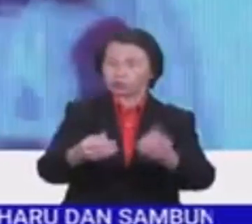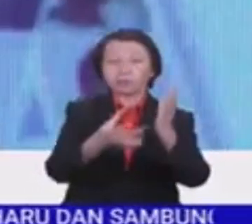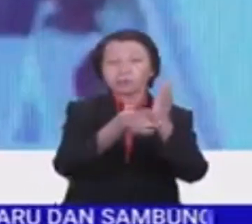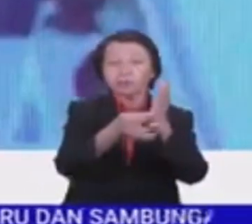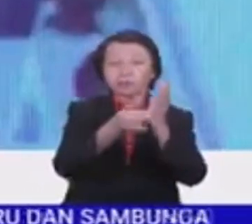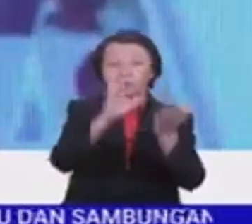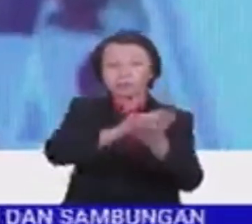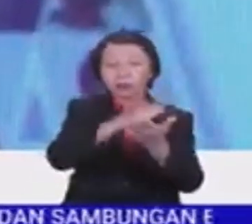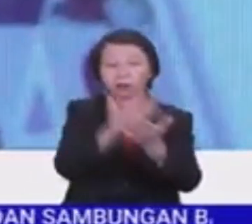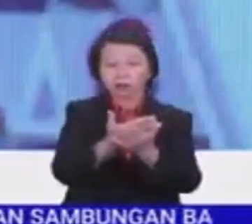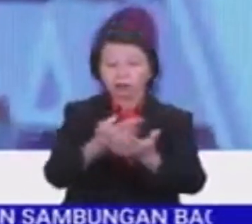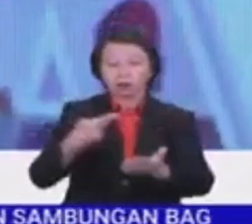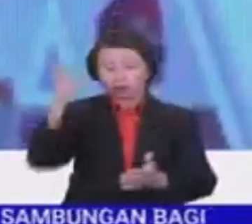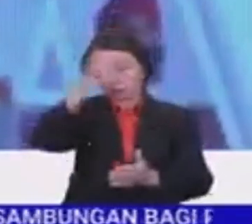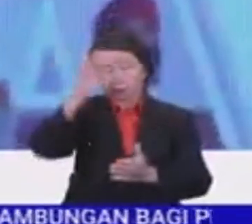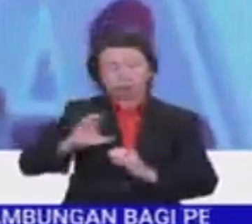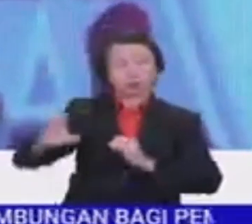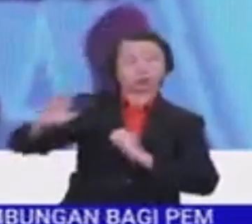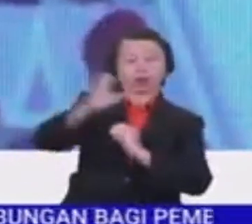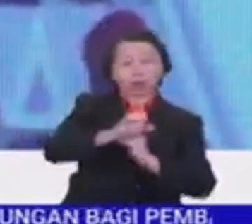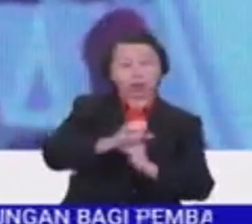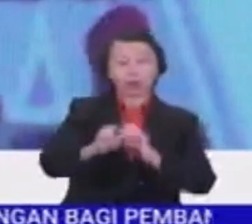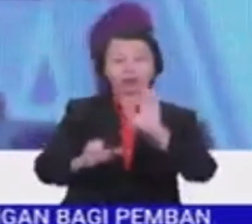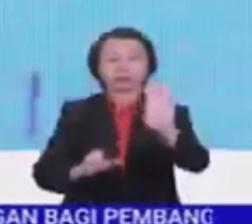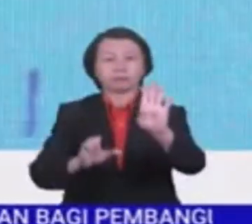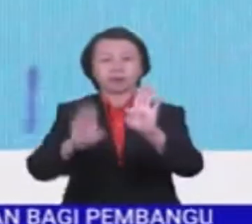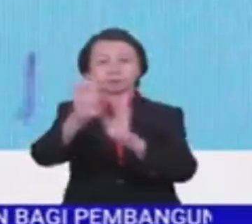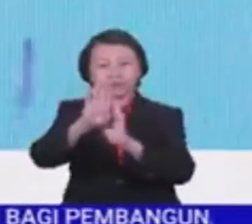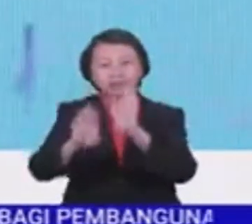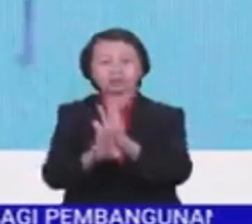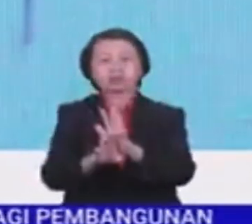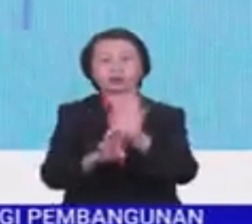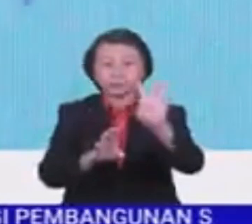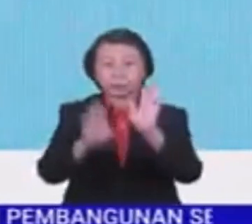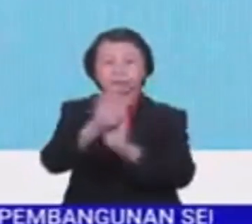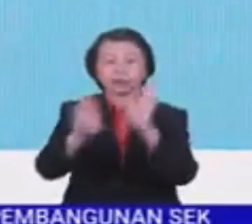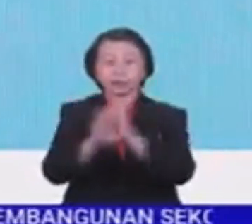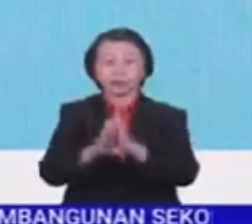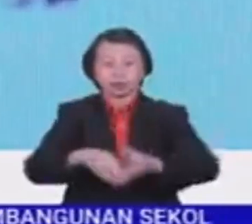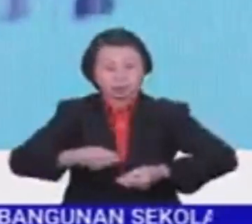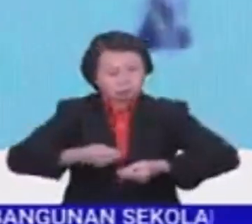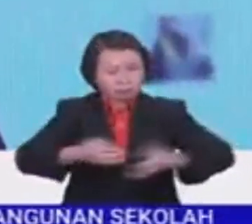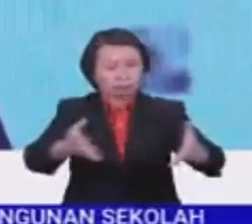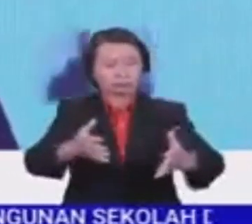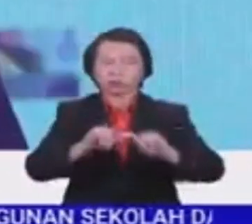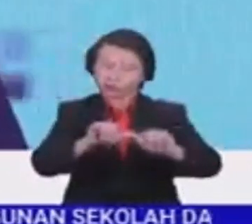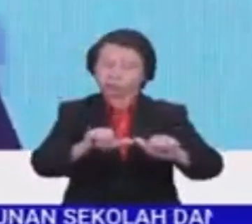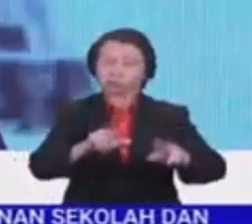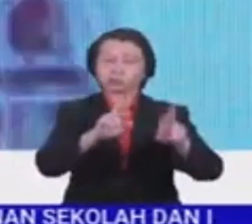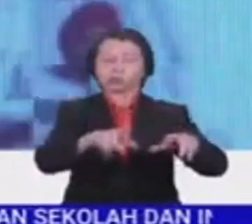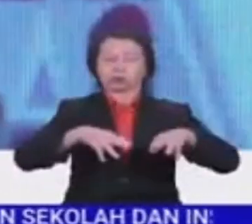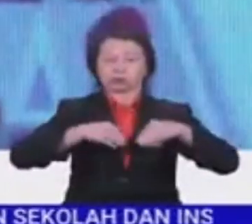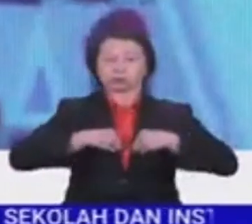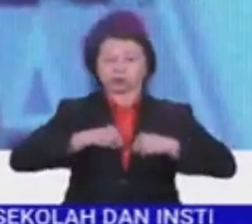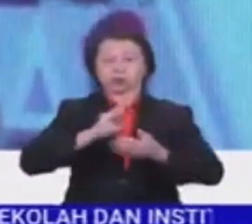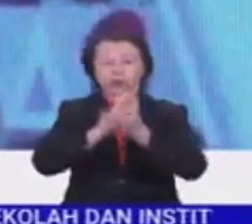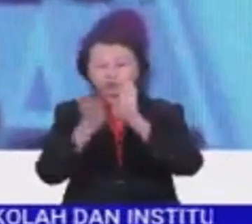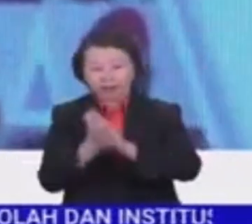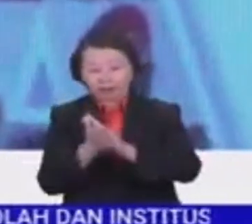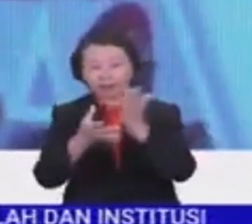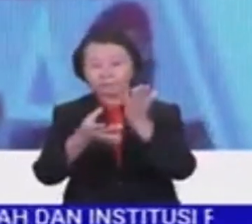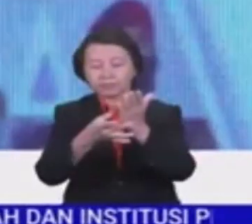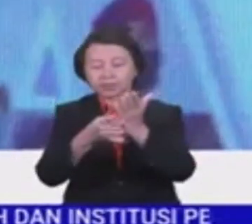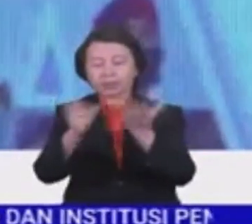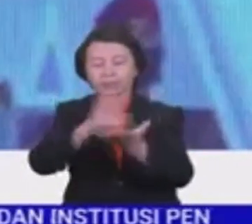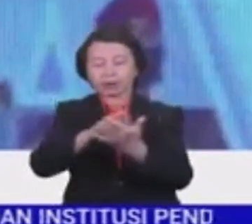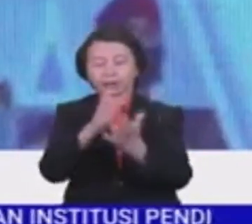berbelanja RM4 bilion untuk pastikan subsidi itu masih diterima oleh rakyat. Supaya minyak masak